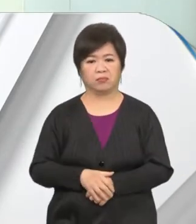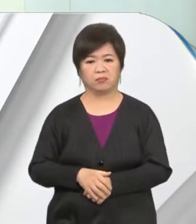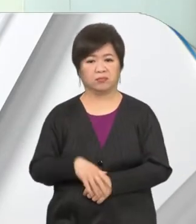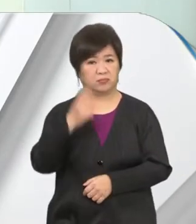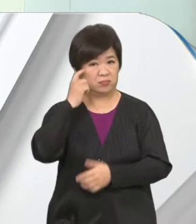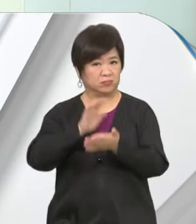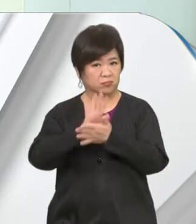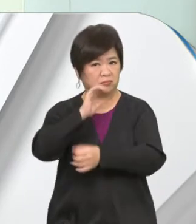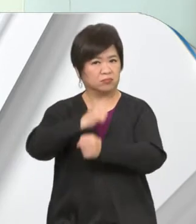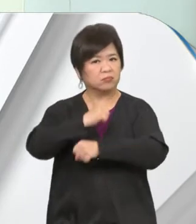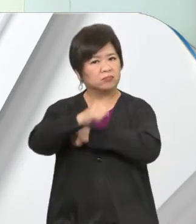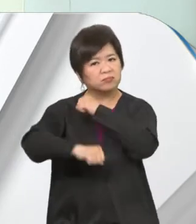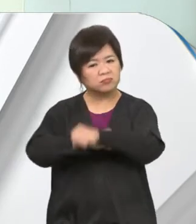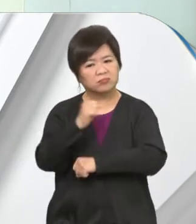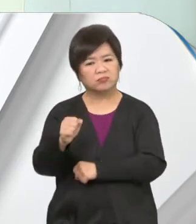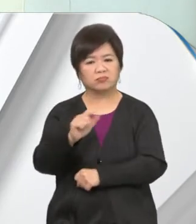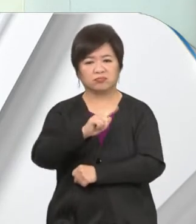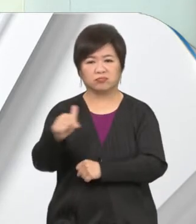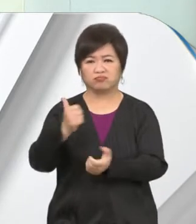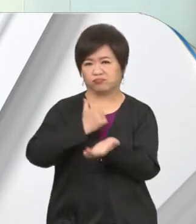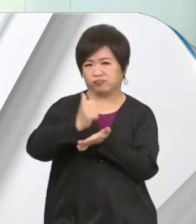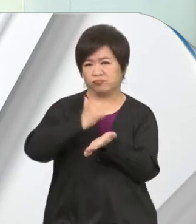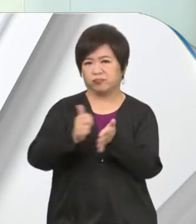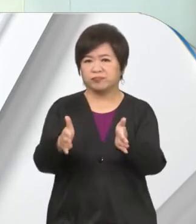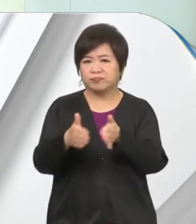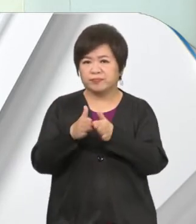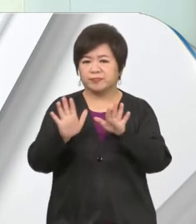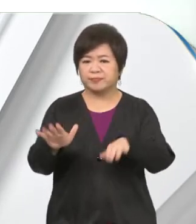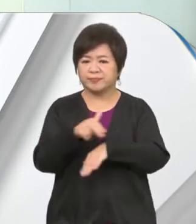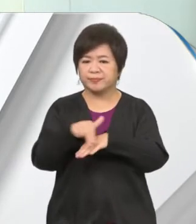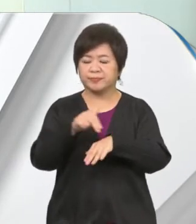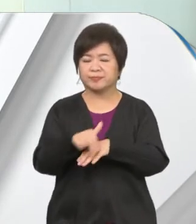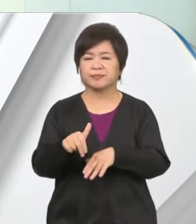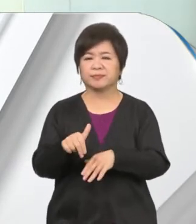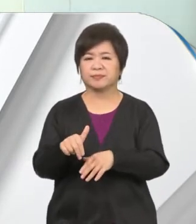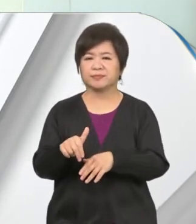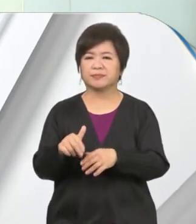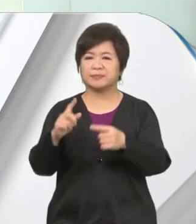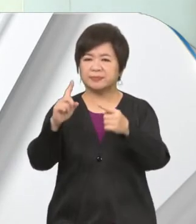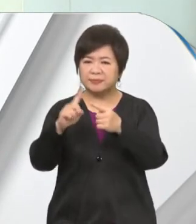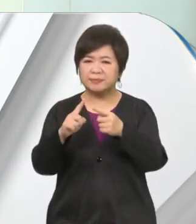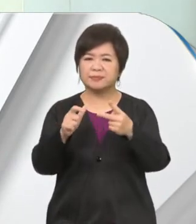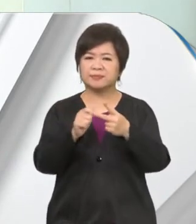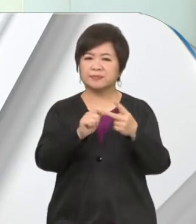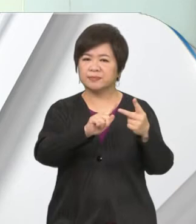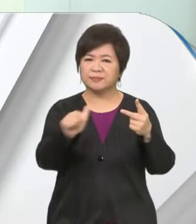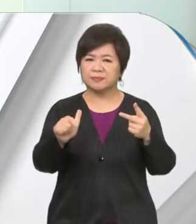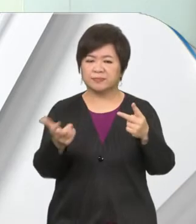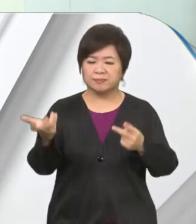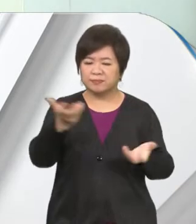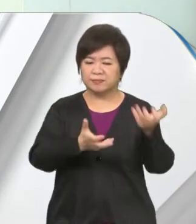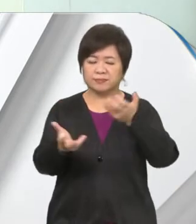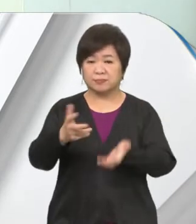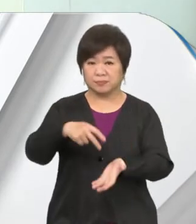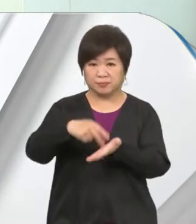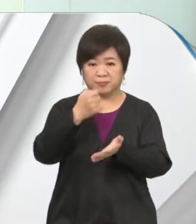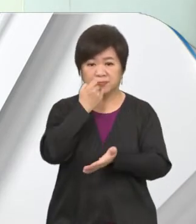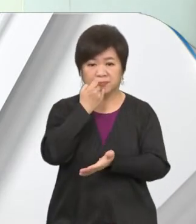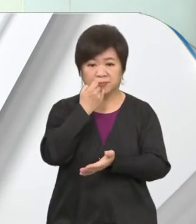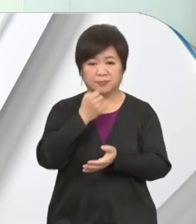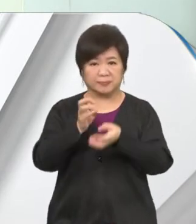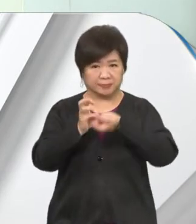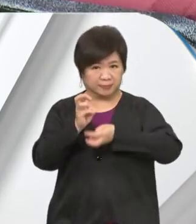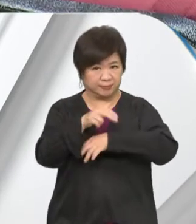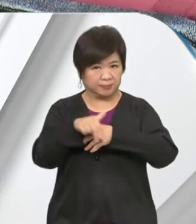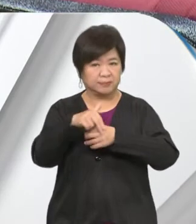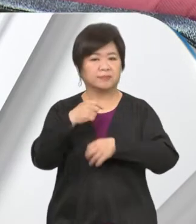办活动，有可能有些东西要运输，所以我们现在做的是透落地，详细的尺寸。我到细部设计的时候会